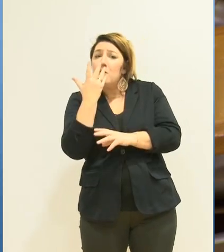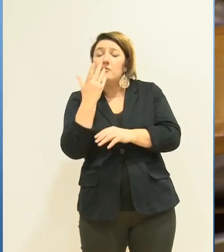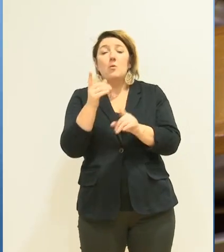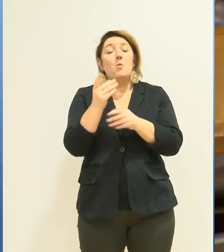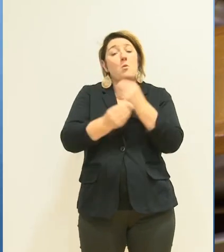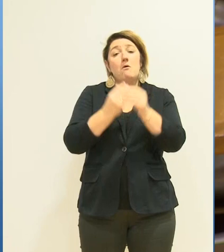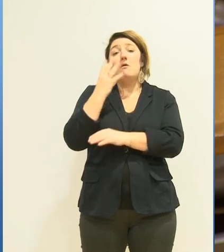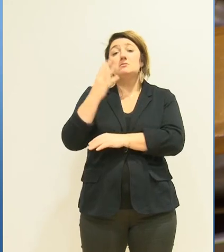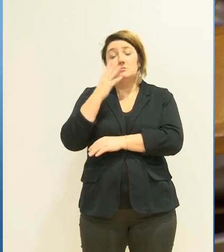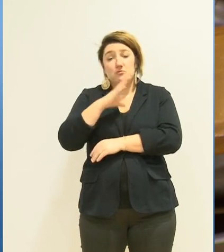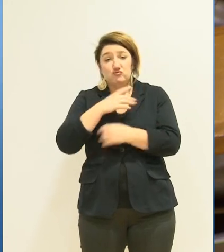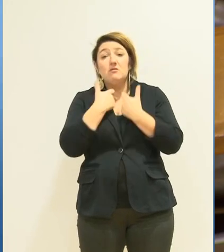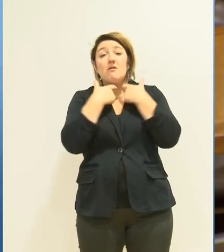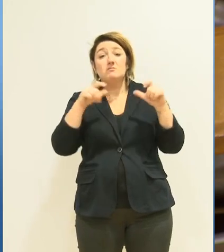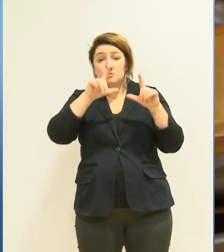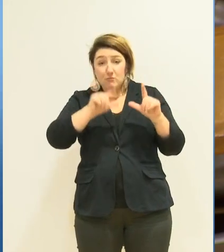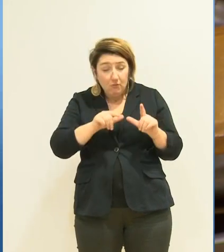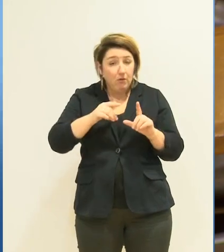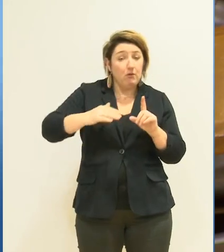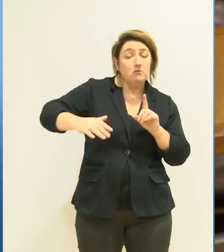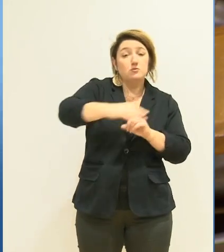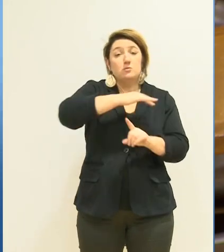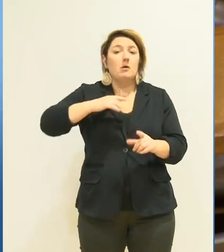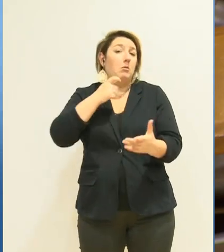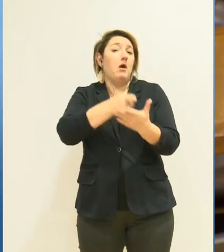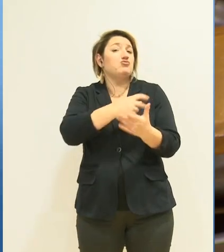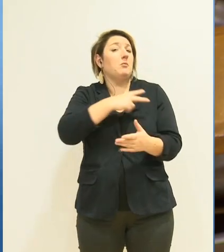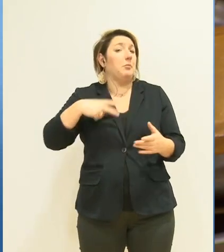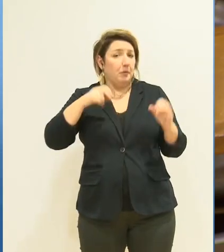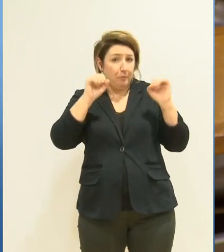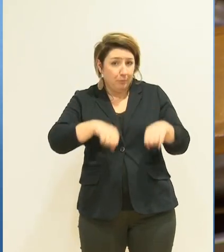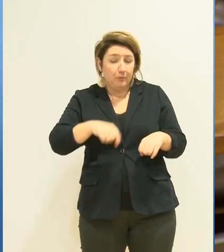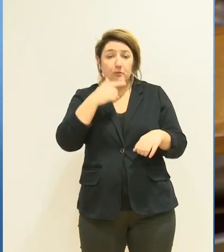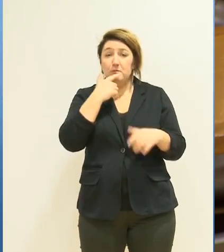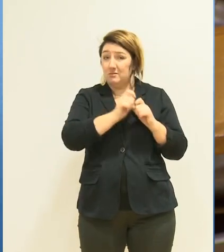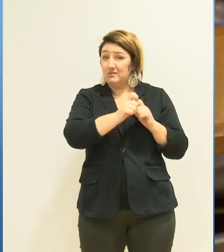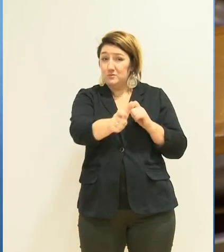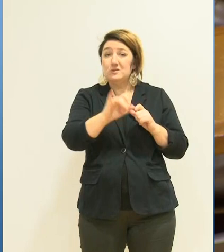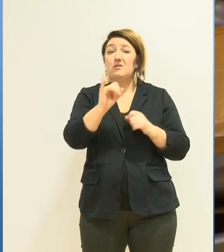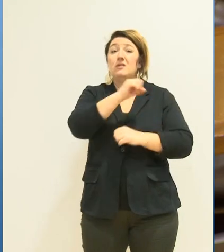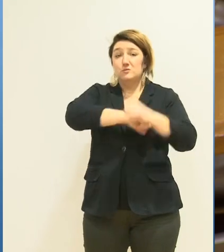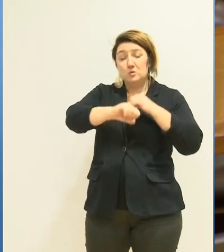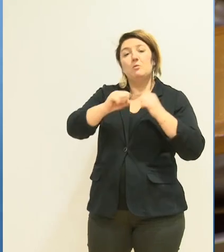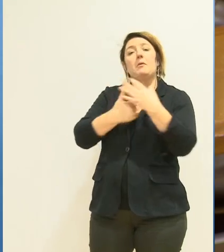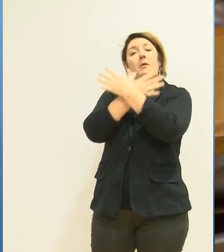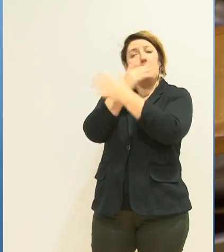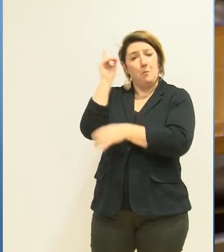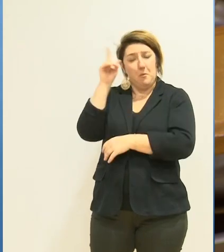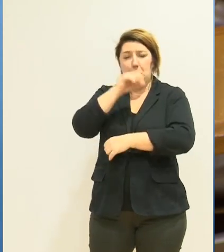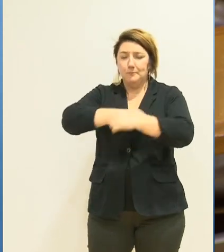l'existant là aussi dispositif qui continue est porté par la métropole sur le paie lui